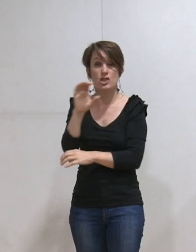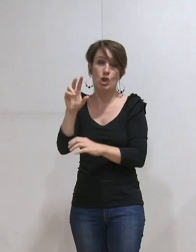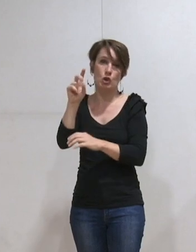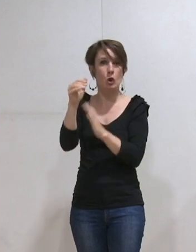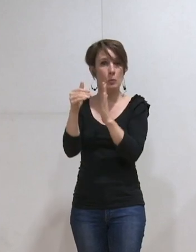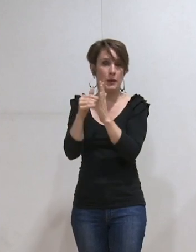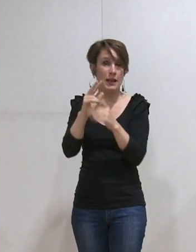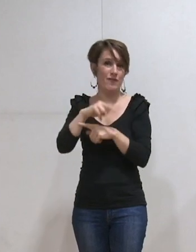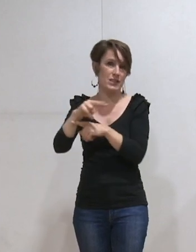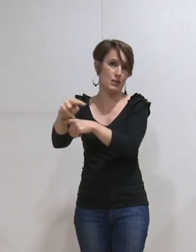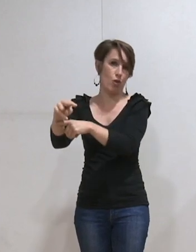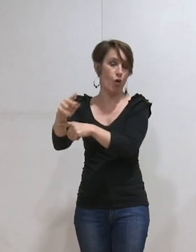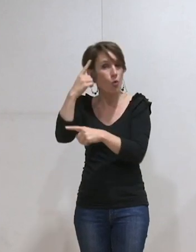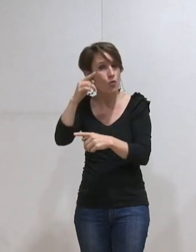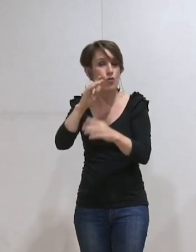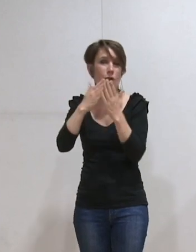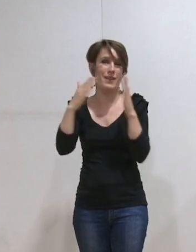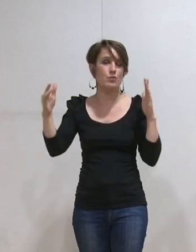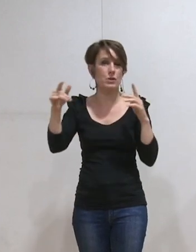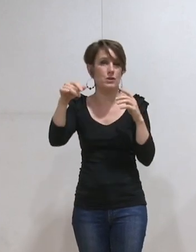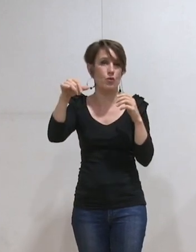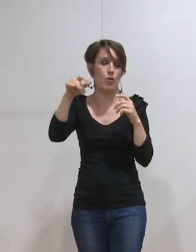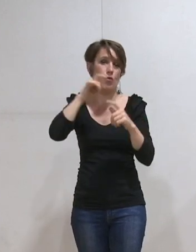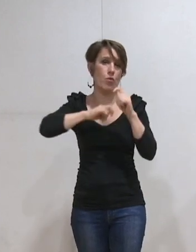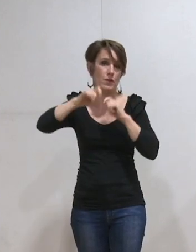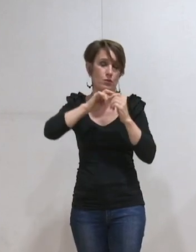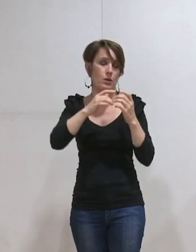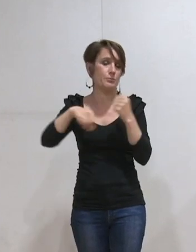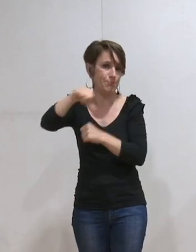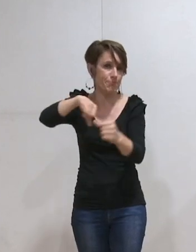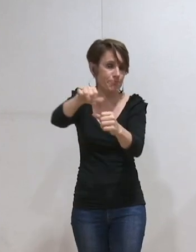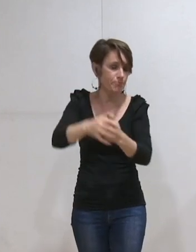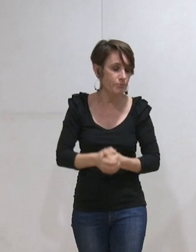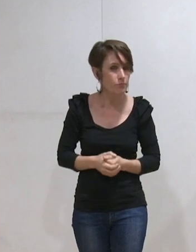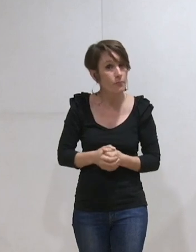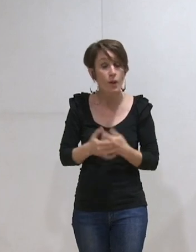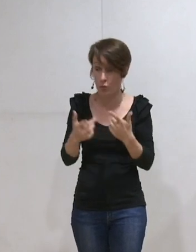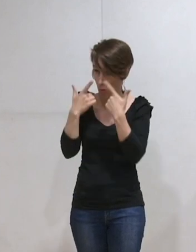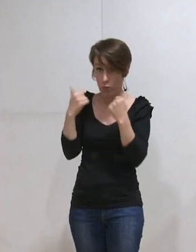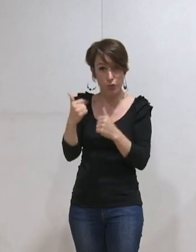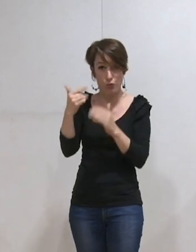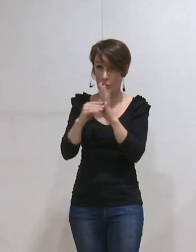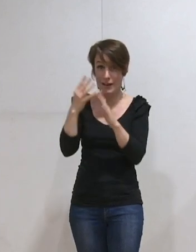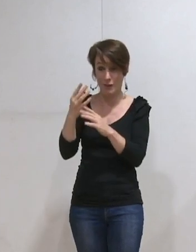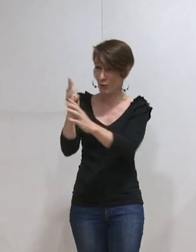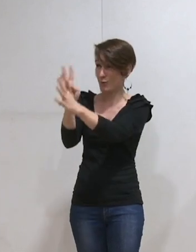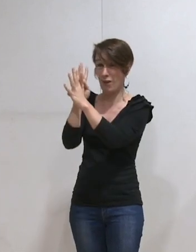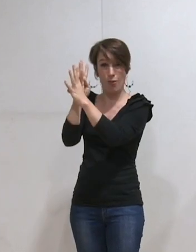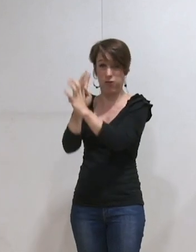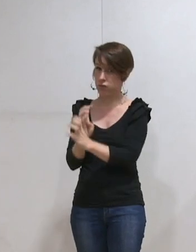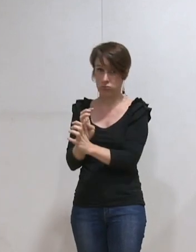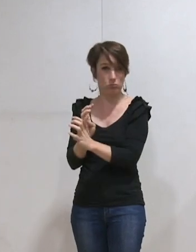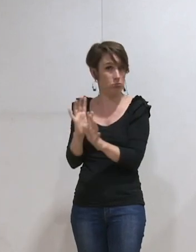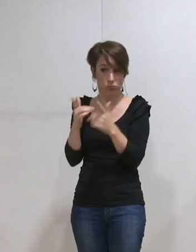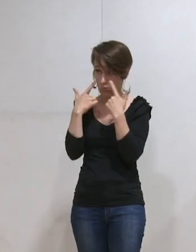générés par les expositions temporaire donc une diminution significative et